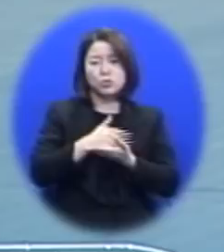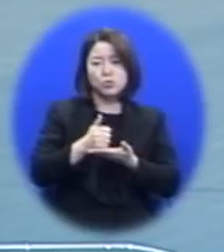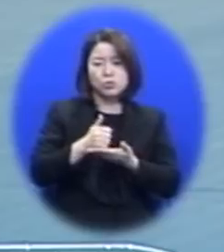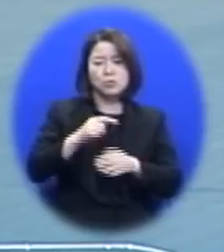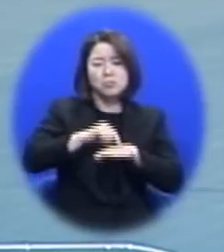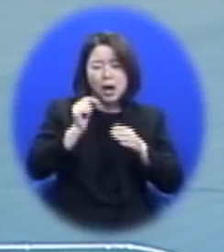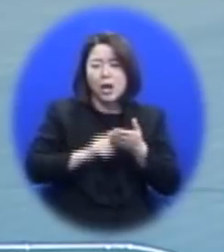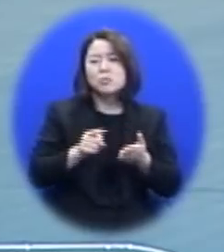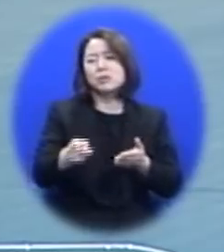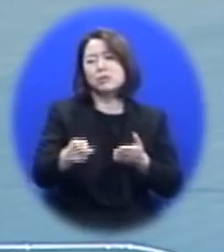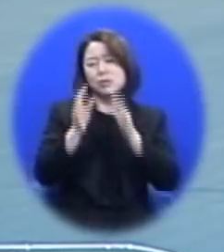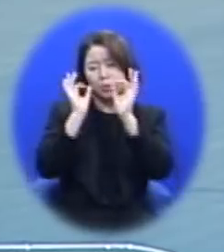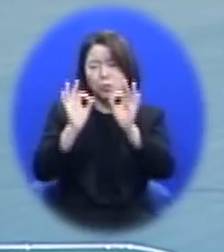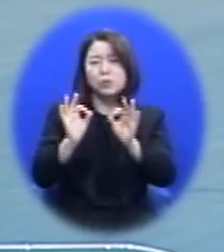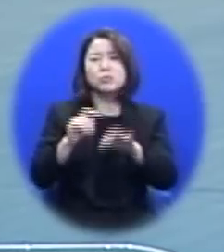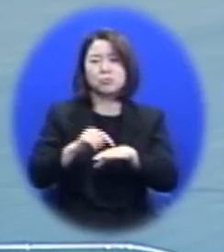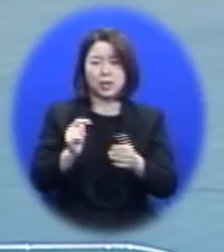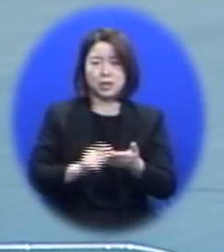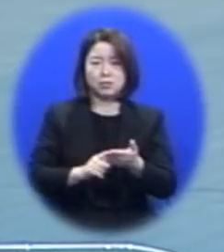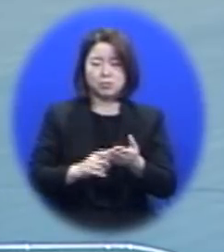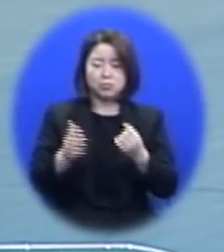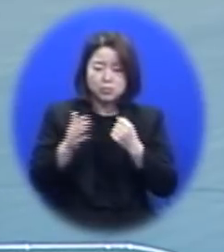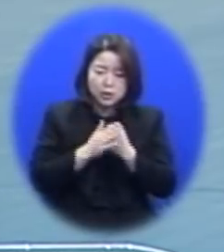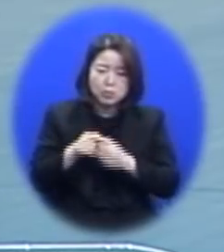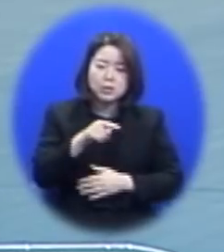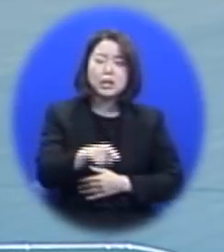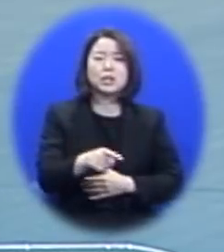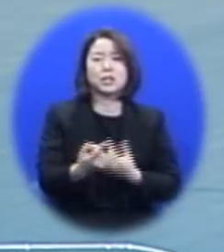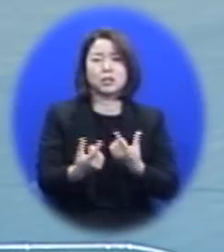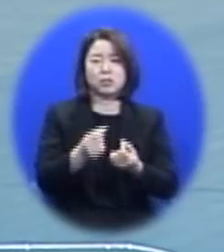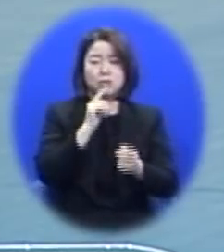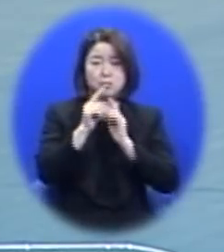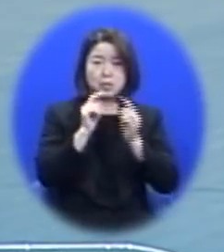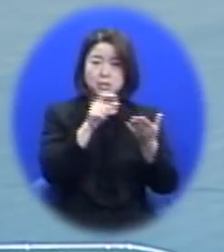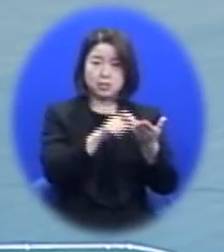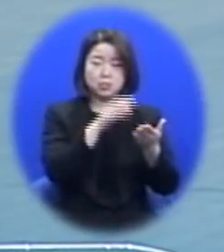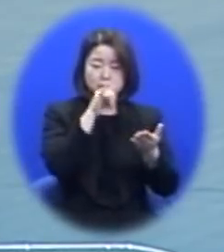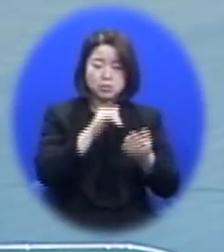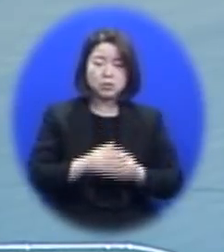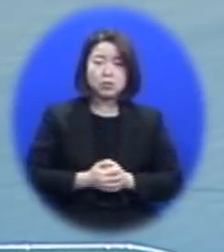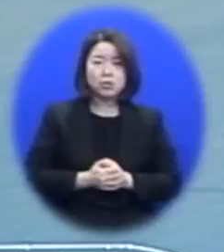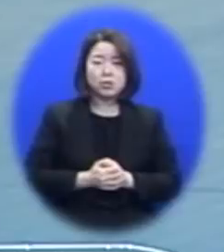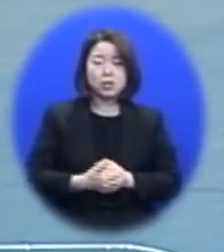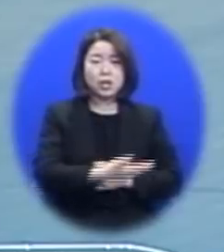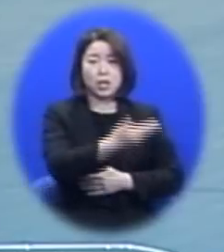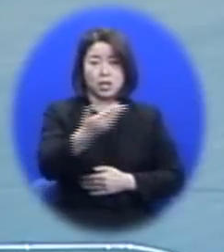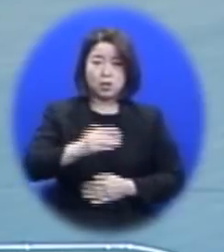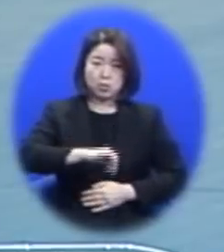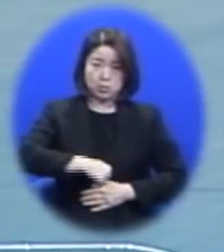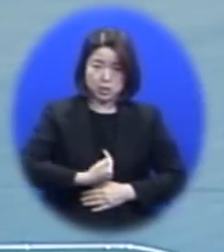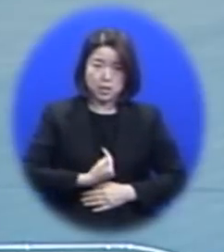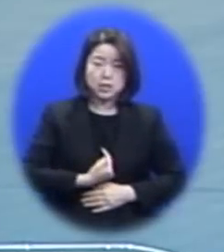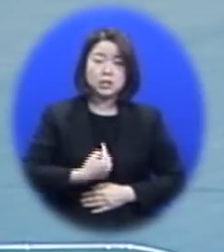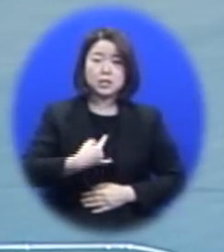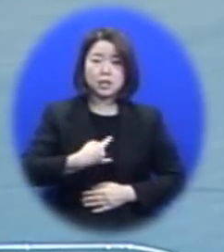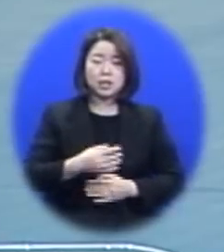심정이, 그래서 지금 이렇게 말씀하시는 것입니다. 여러분, 우리도 여러분